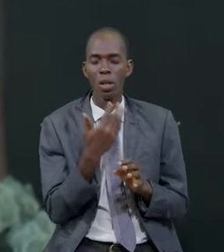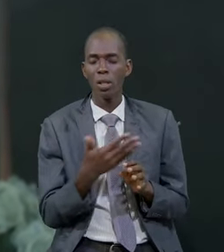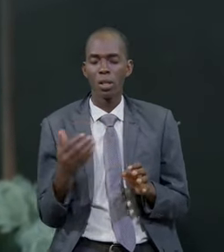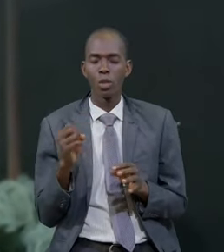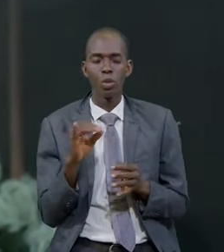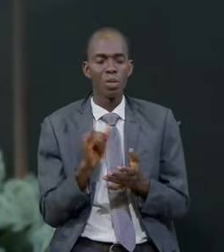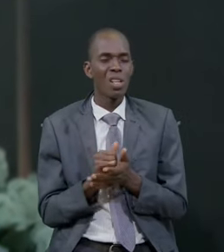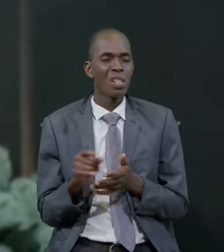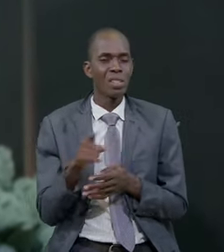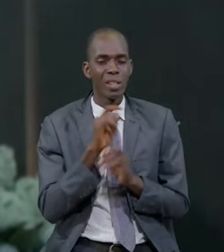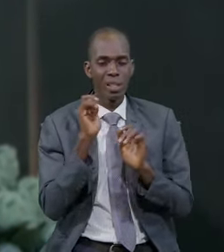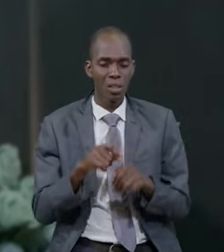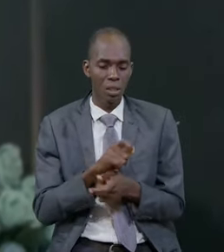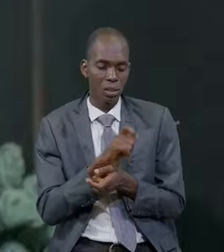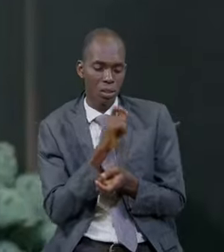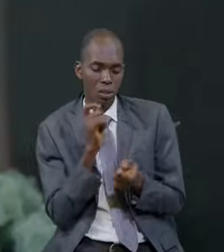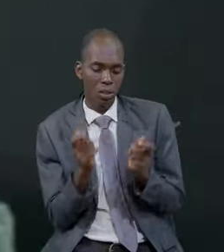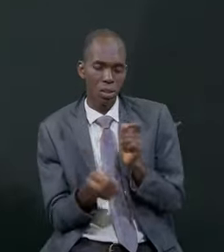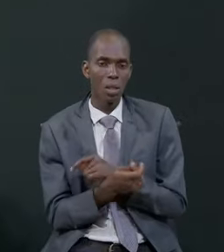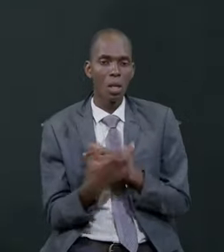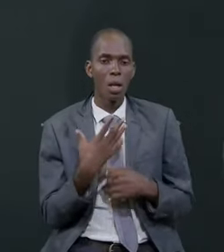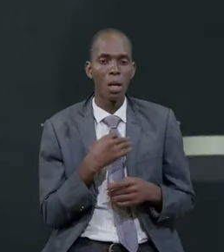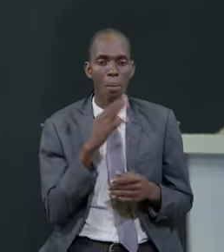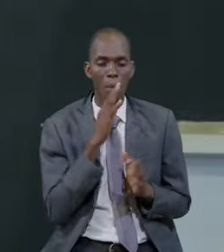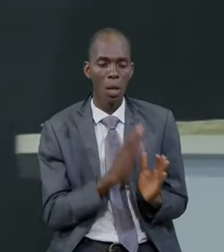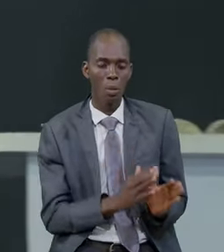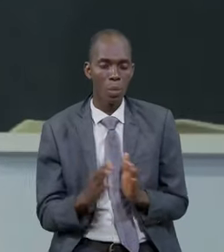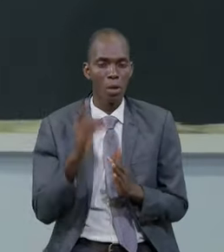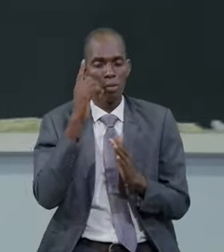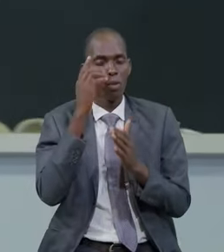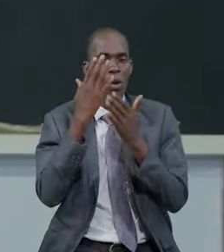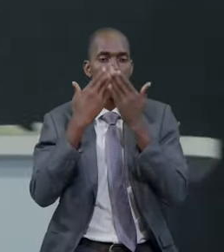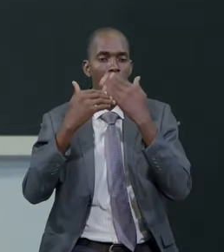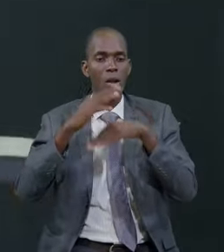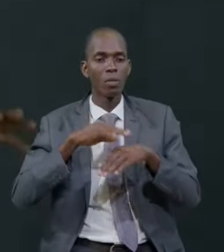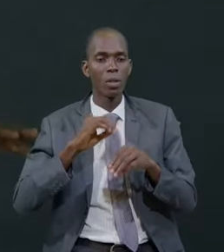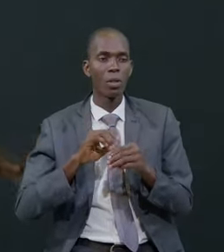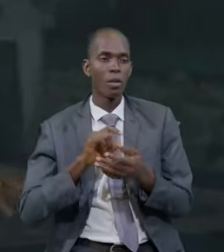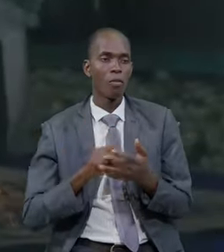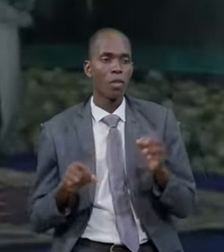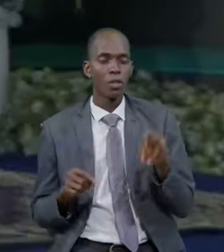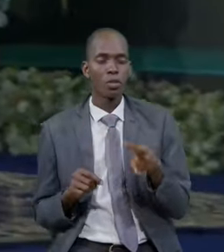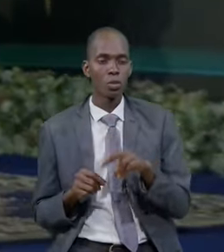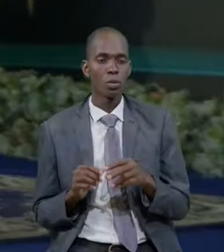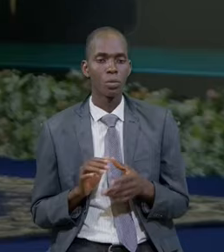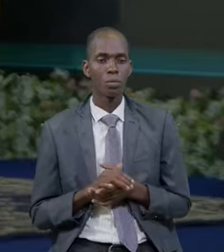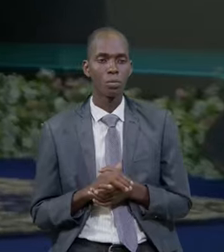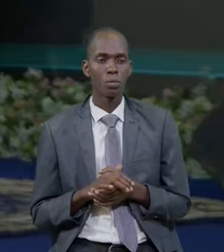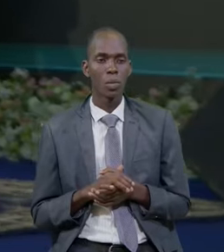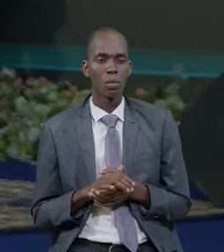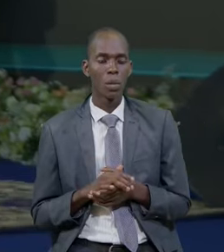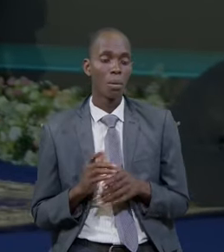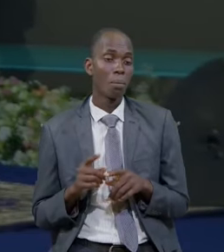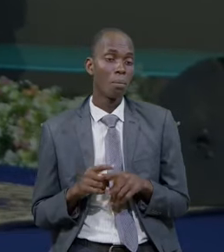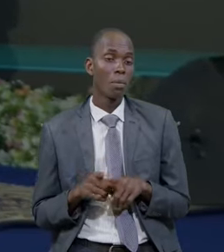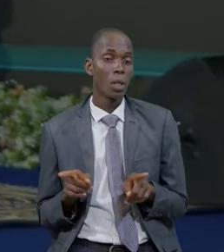puissent revenir et se préparer pour le royaume de Dieu. Verset 22. Verset 22.